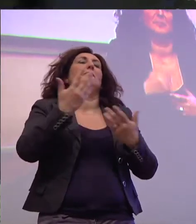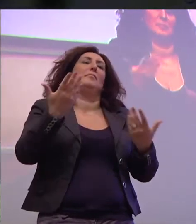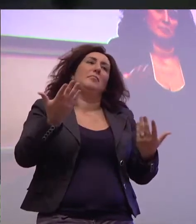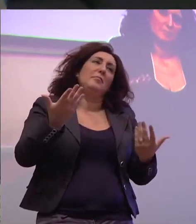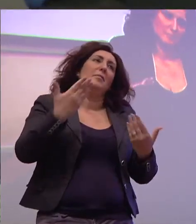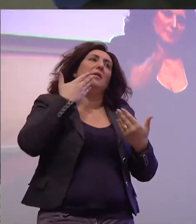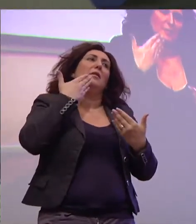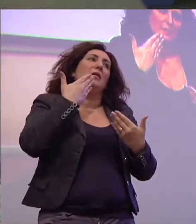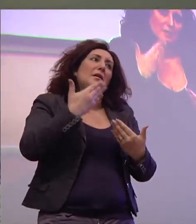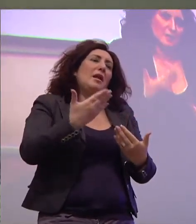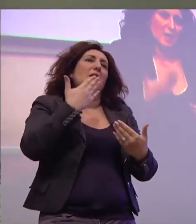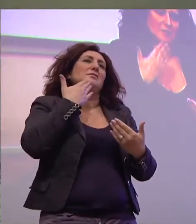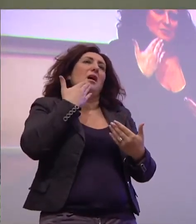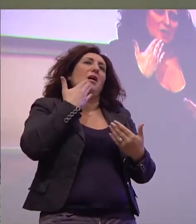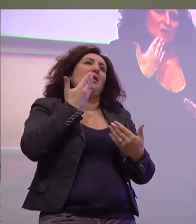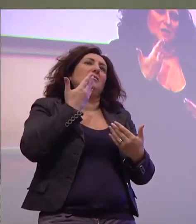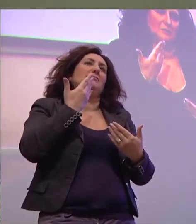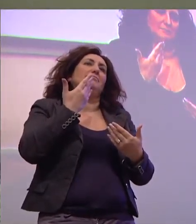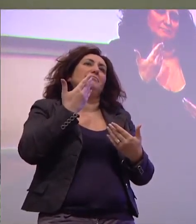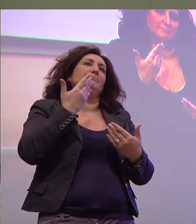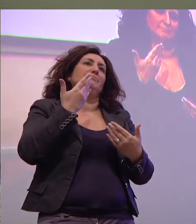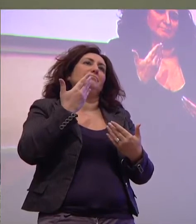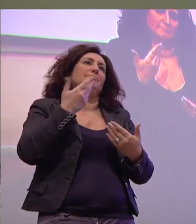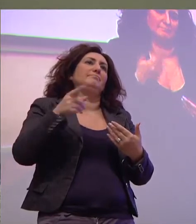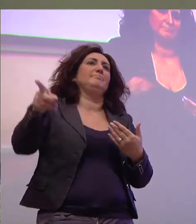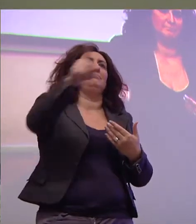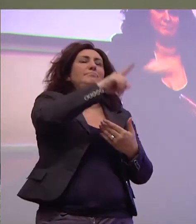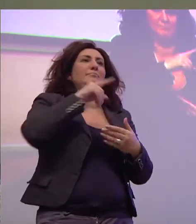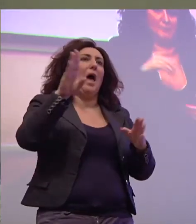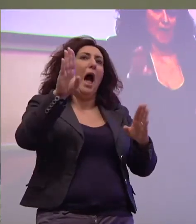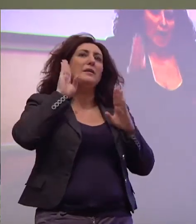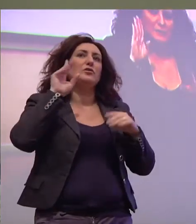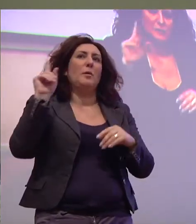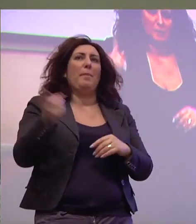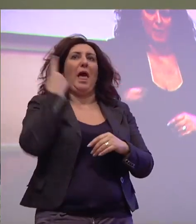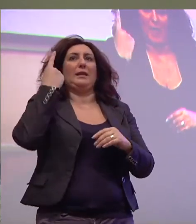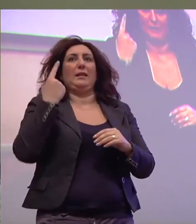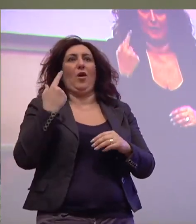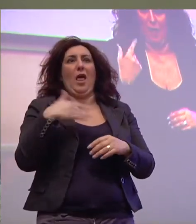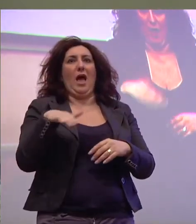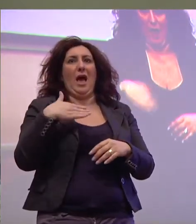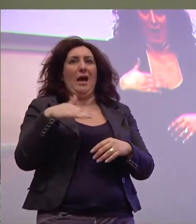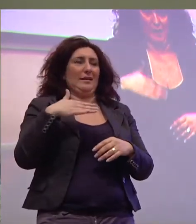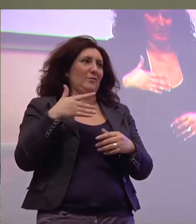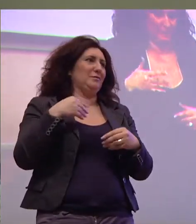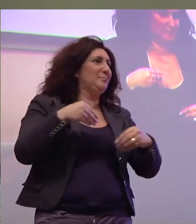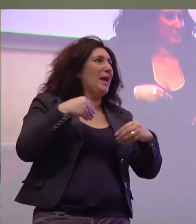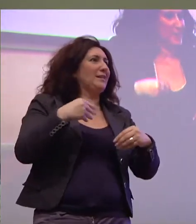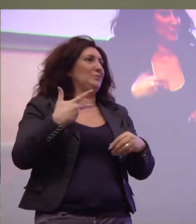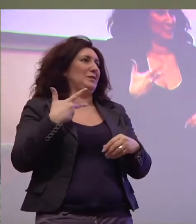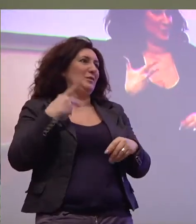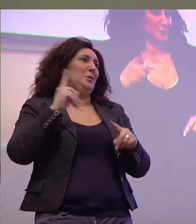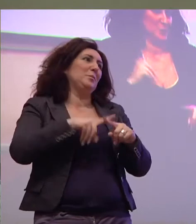la particolare attenzione con cui voi avete partecipato, ma soprattutto anche la grande